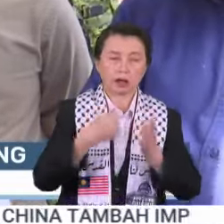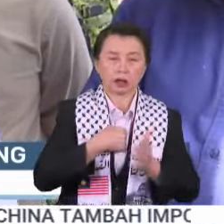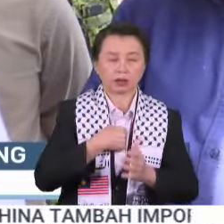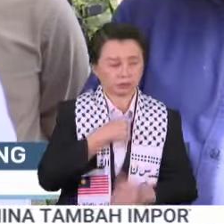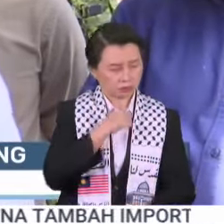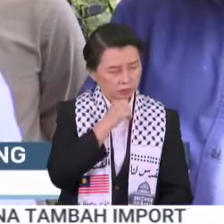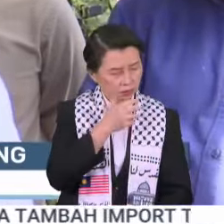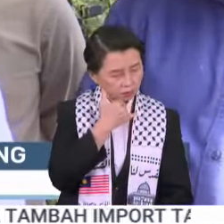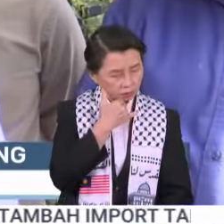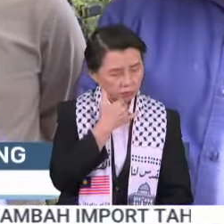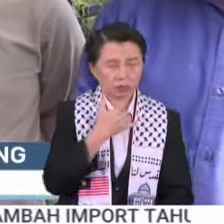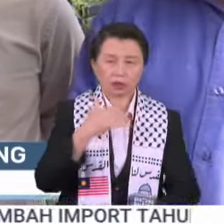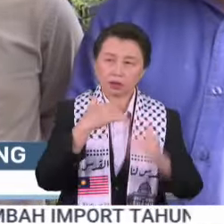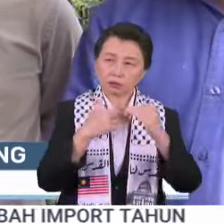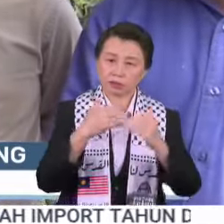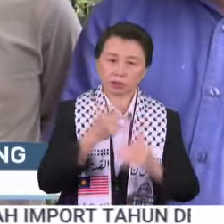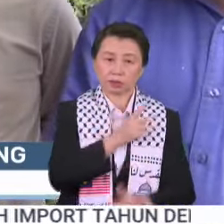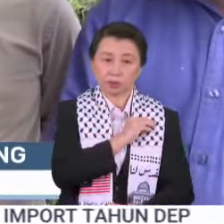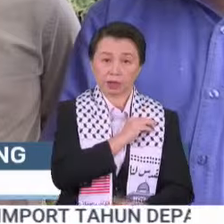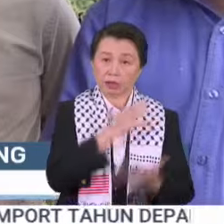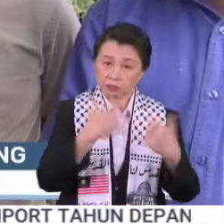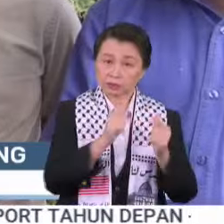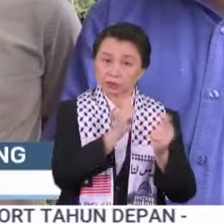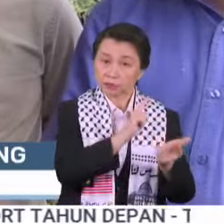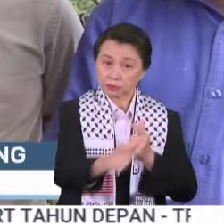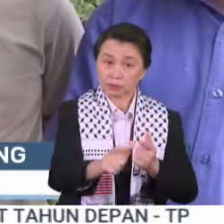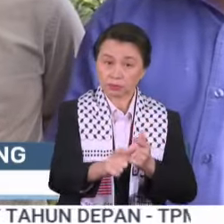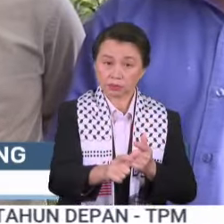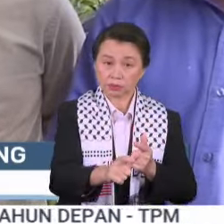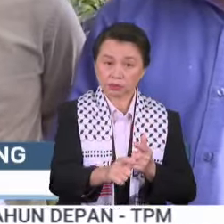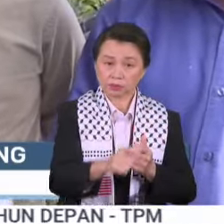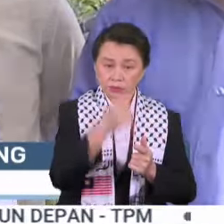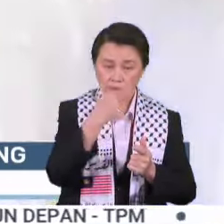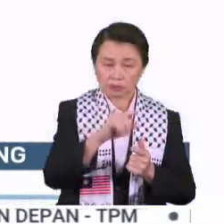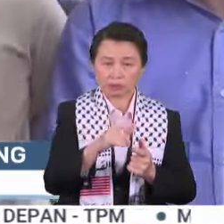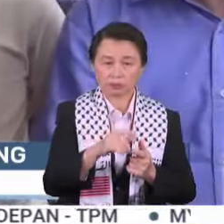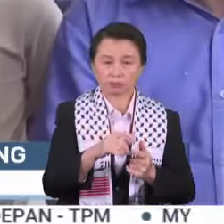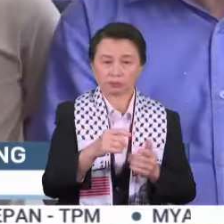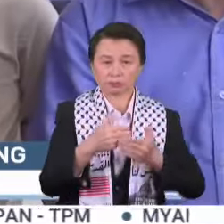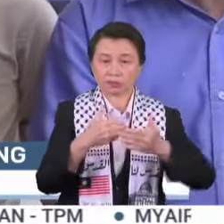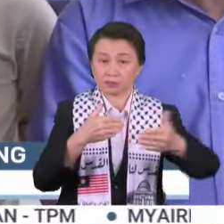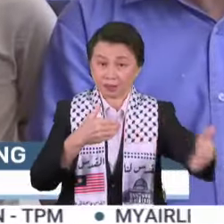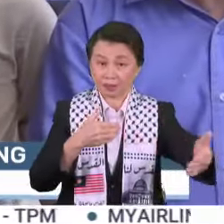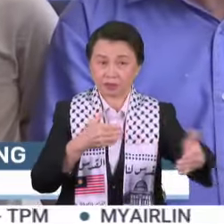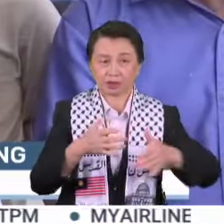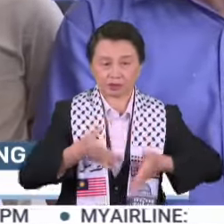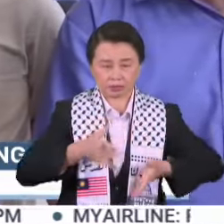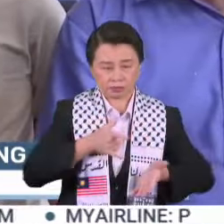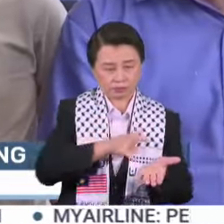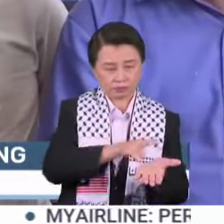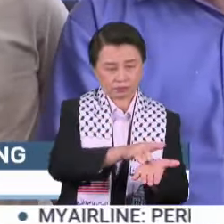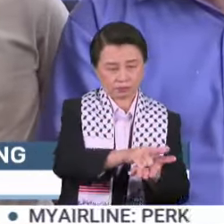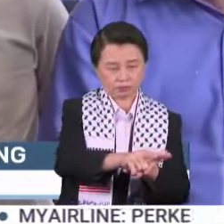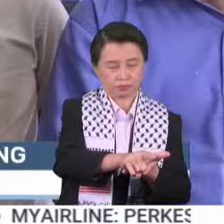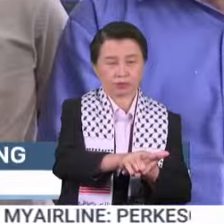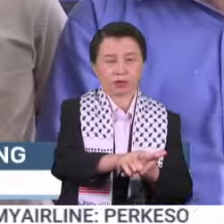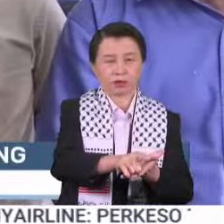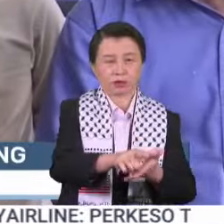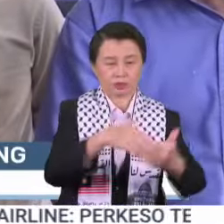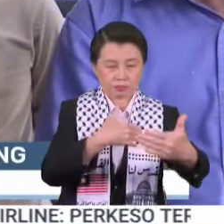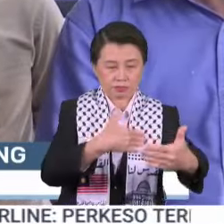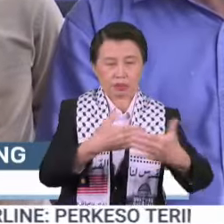silap peringkat kita di Kementerian sudah meluluskan untuk pemanjangan tersebut. Sekolah sebenar itu nanti akan ditentukan